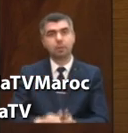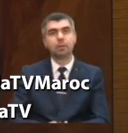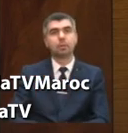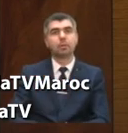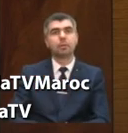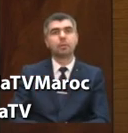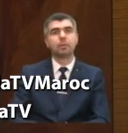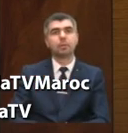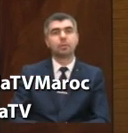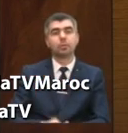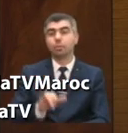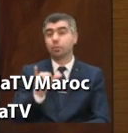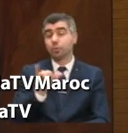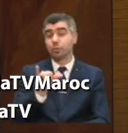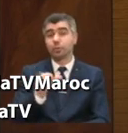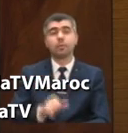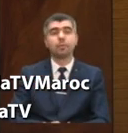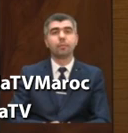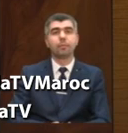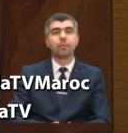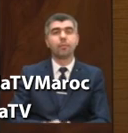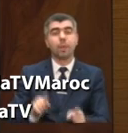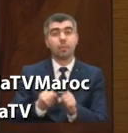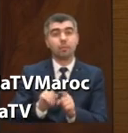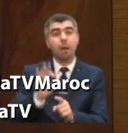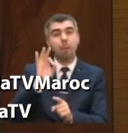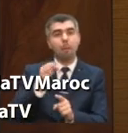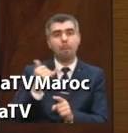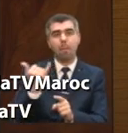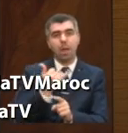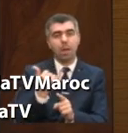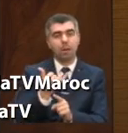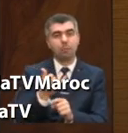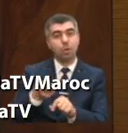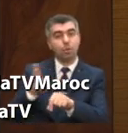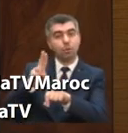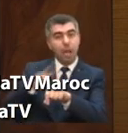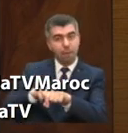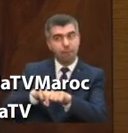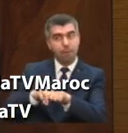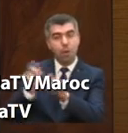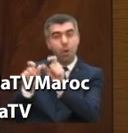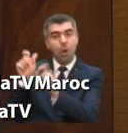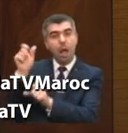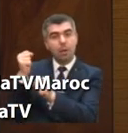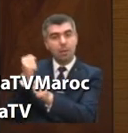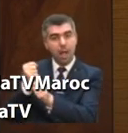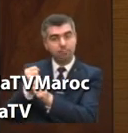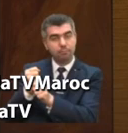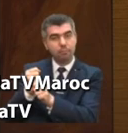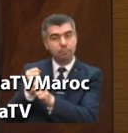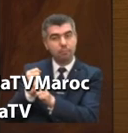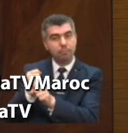25/20 هو الجانب المتعلق بضبط العلاقه على المستوى القانوني بين المشغلين والاجراء في هذه